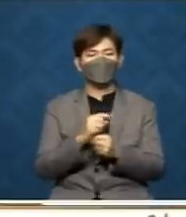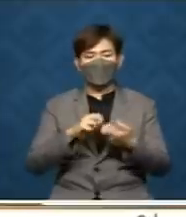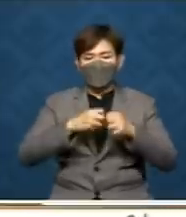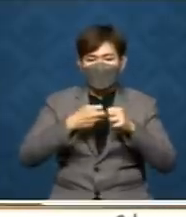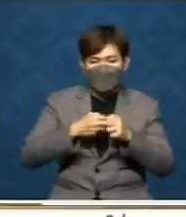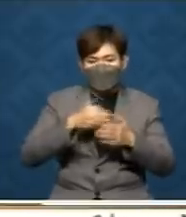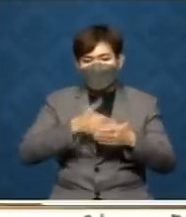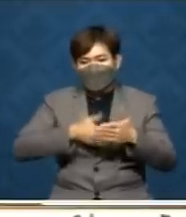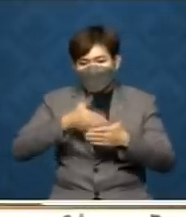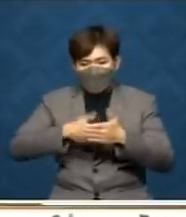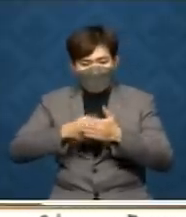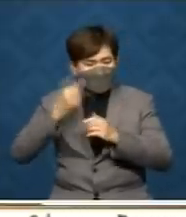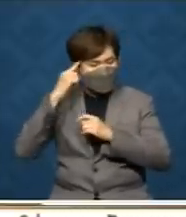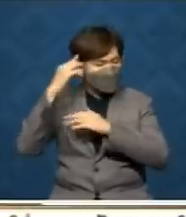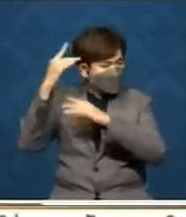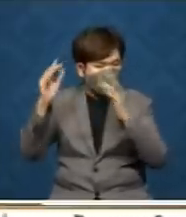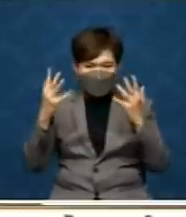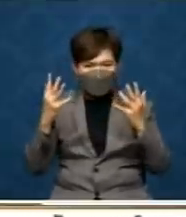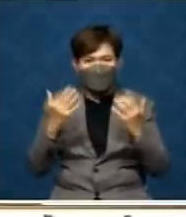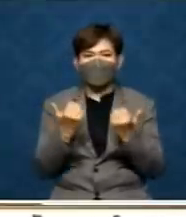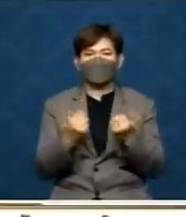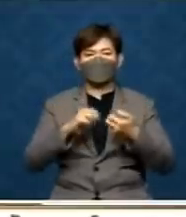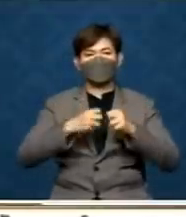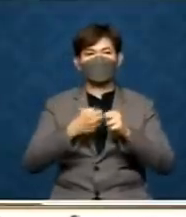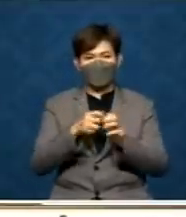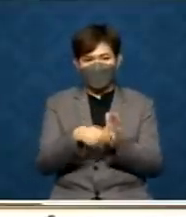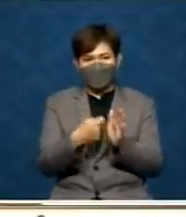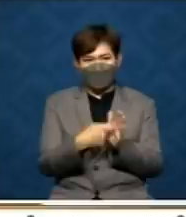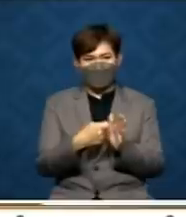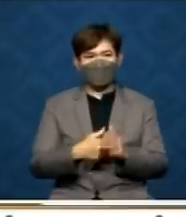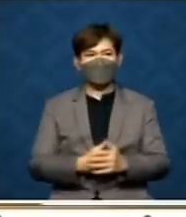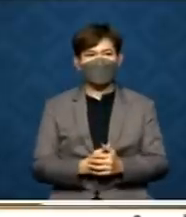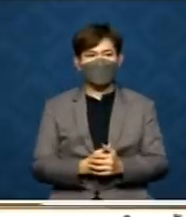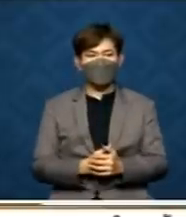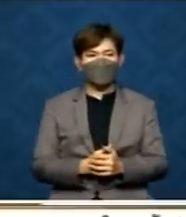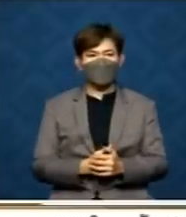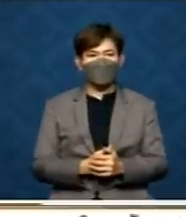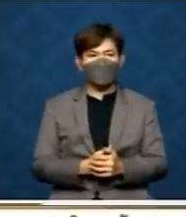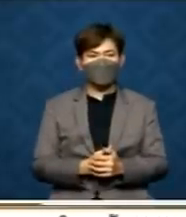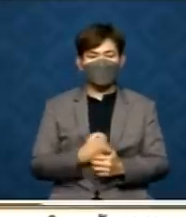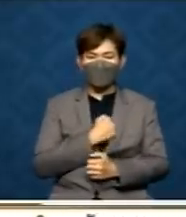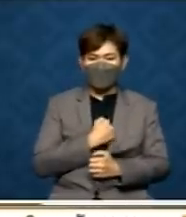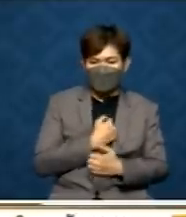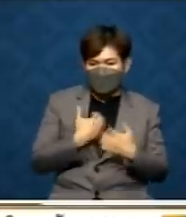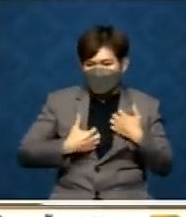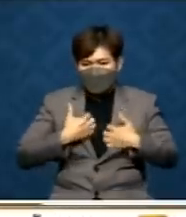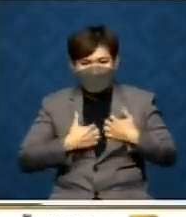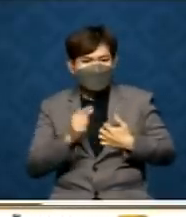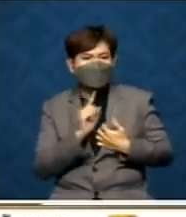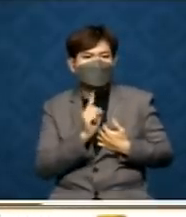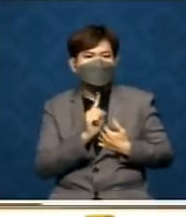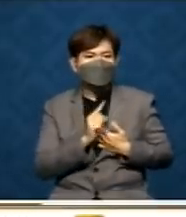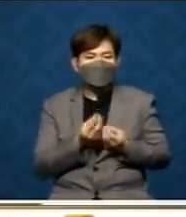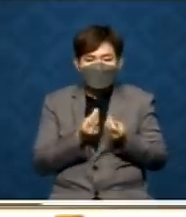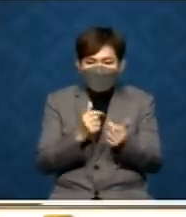ไร้ความหวังแต่นั่นก็คือเหตุสำคัญอะไรคือกองทุกข์ซึ่งผมจะต้องอธิบายลงรายละเอียด